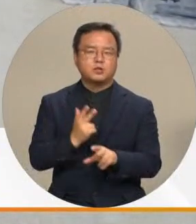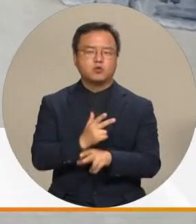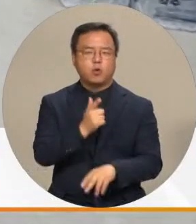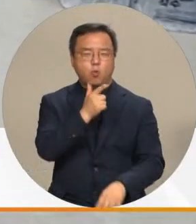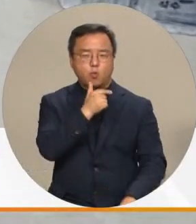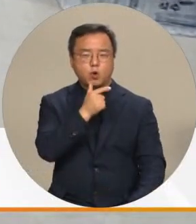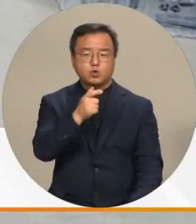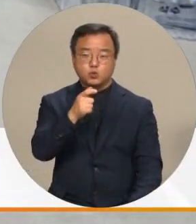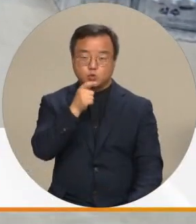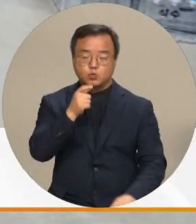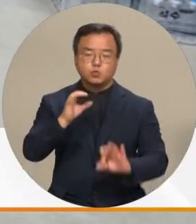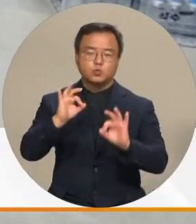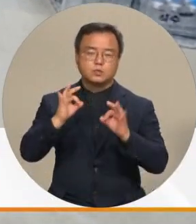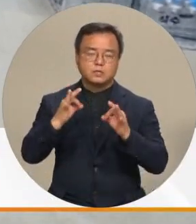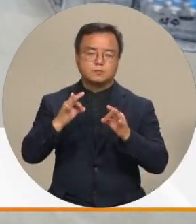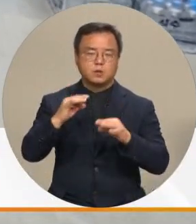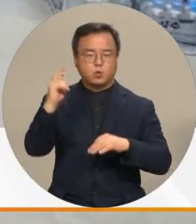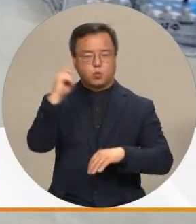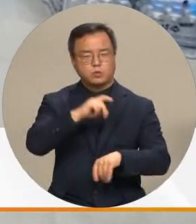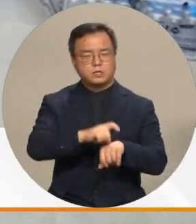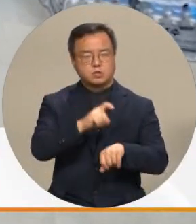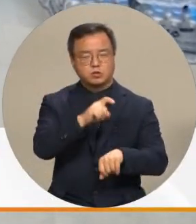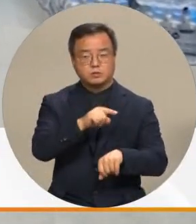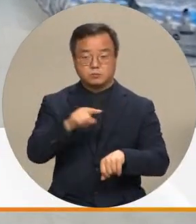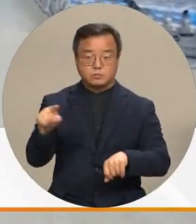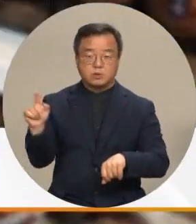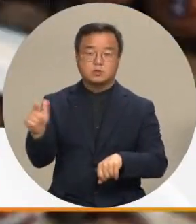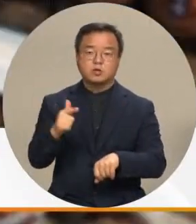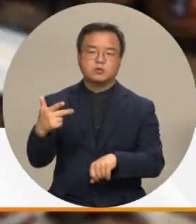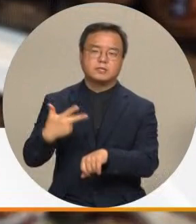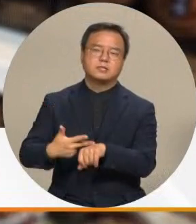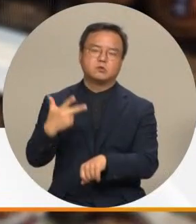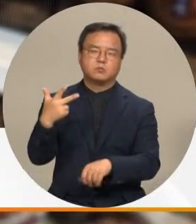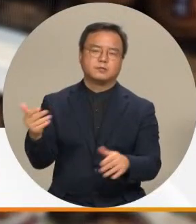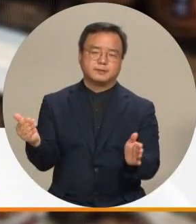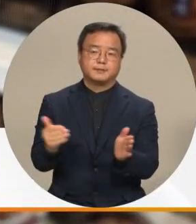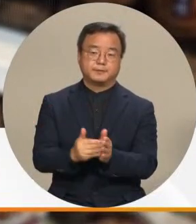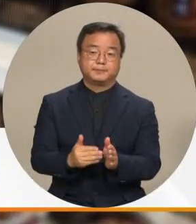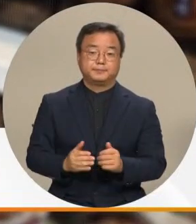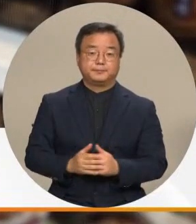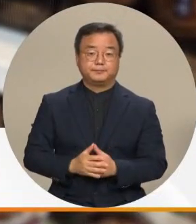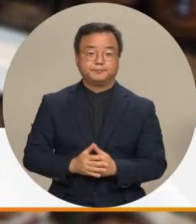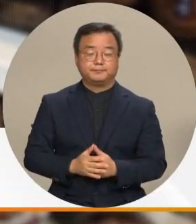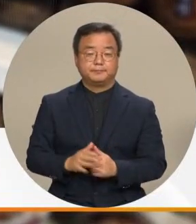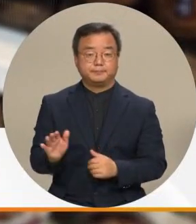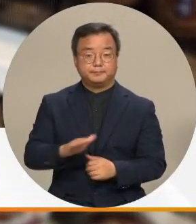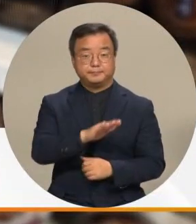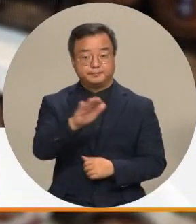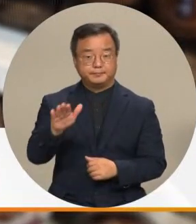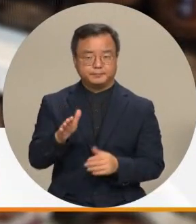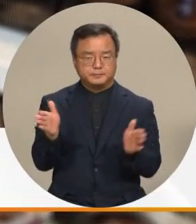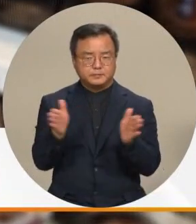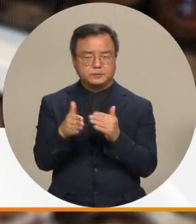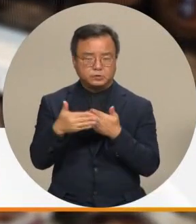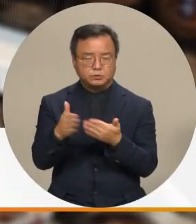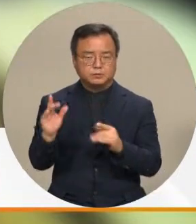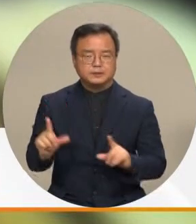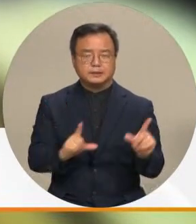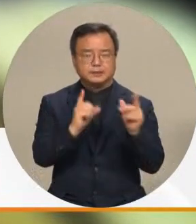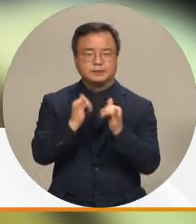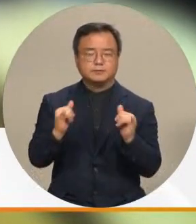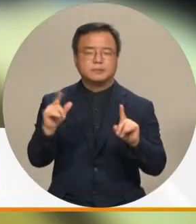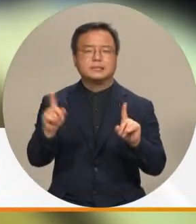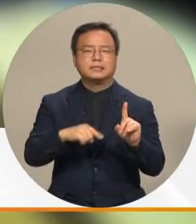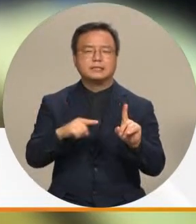수 금 시간은 오전 10시부터 저녁 7시까지 운영을 하고 있습니다 저희는 서울역 쪽방촌에 거주하는 주민들에게